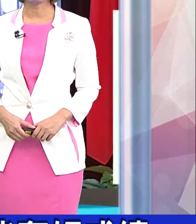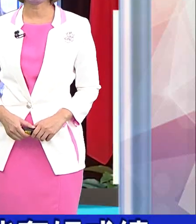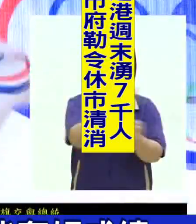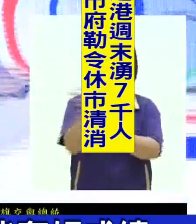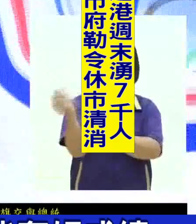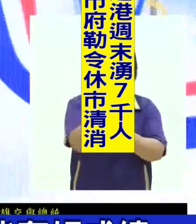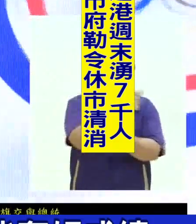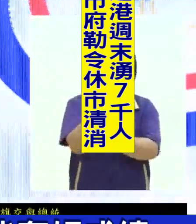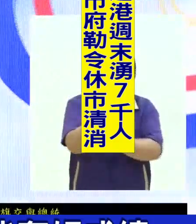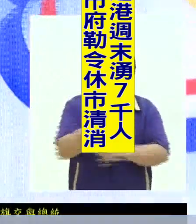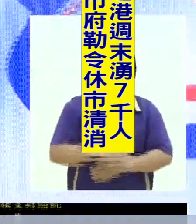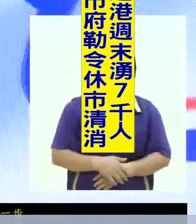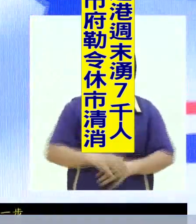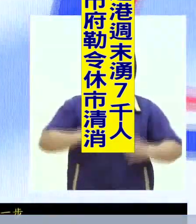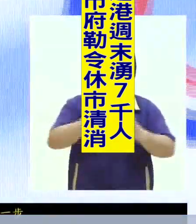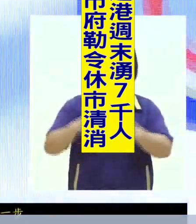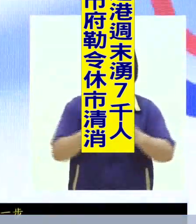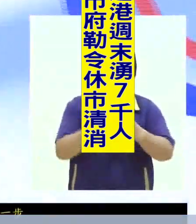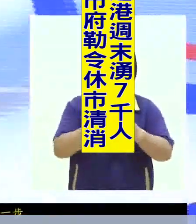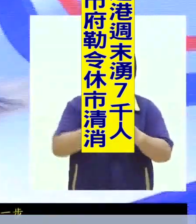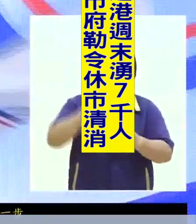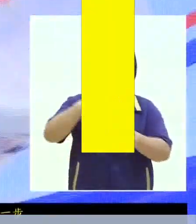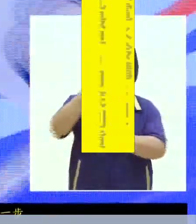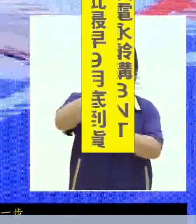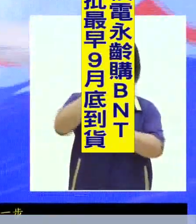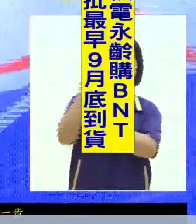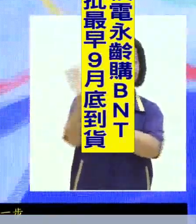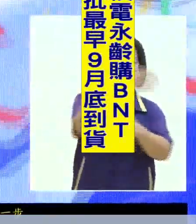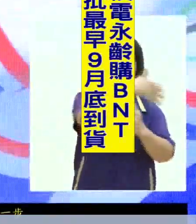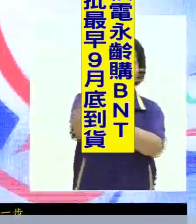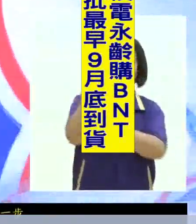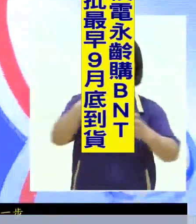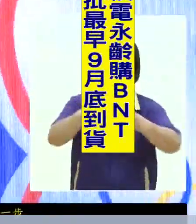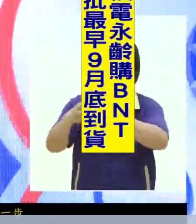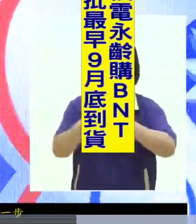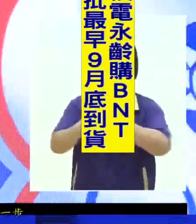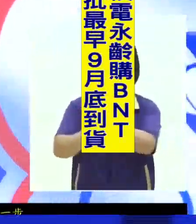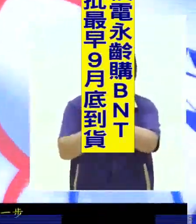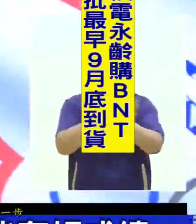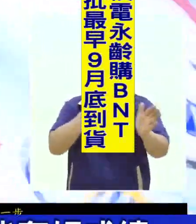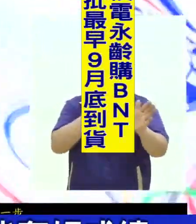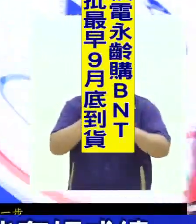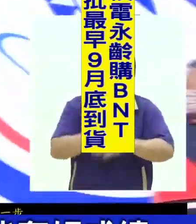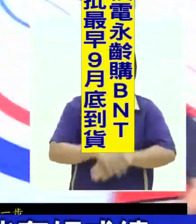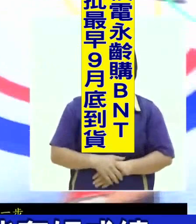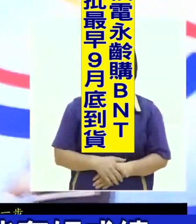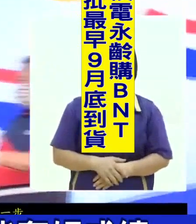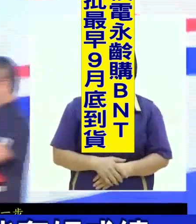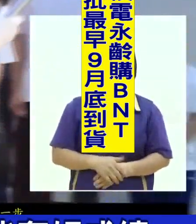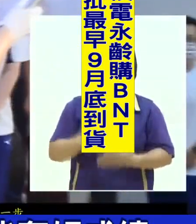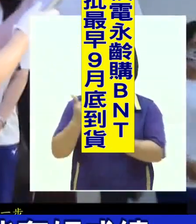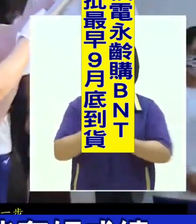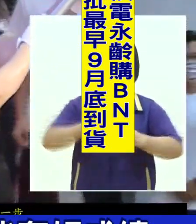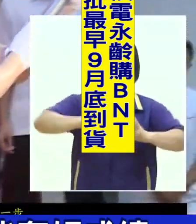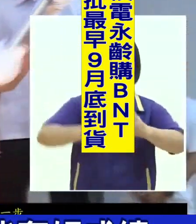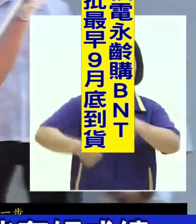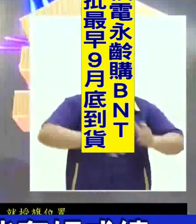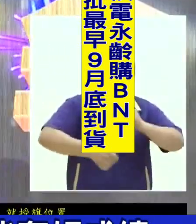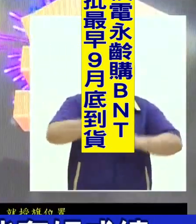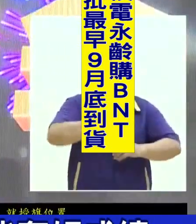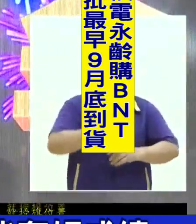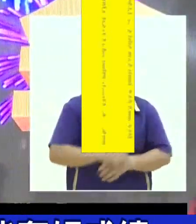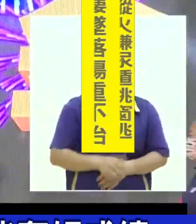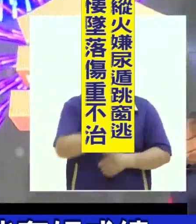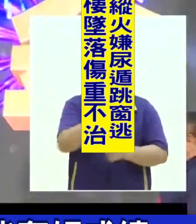动。 团旗飞扬，团结队伍， 把国旗团旗依序交到中华代表团手